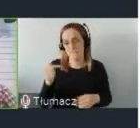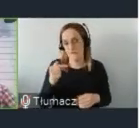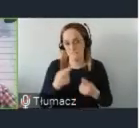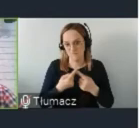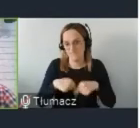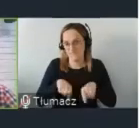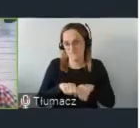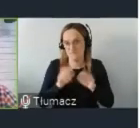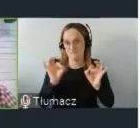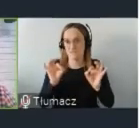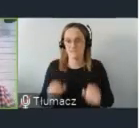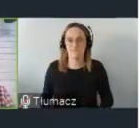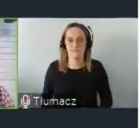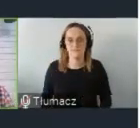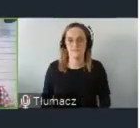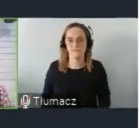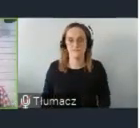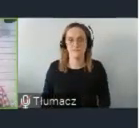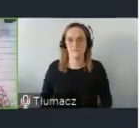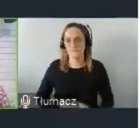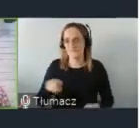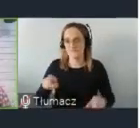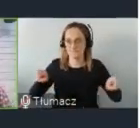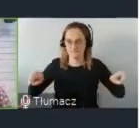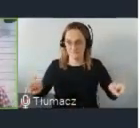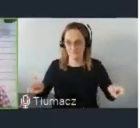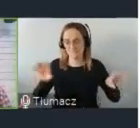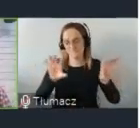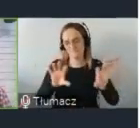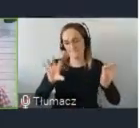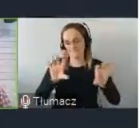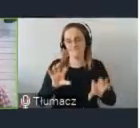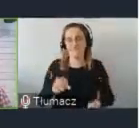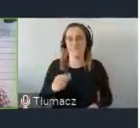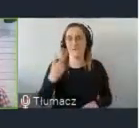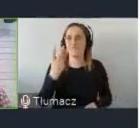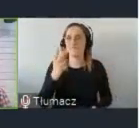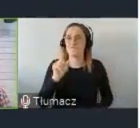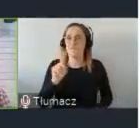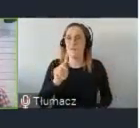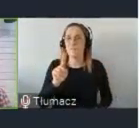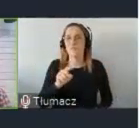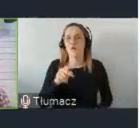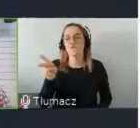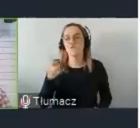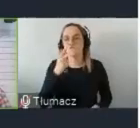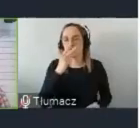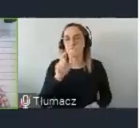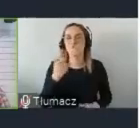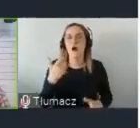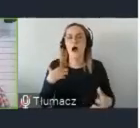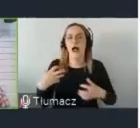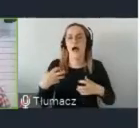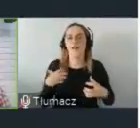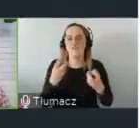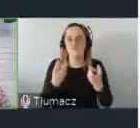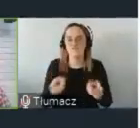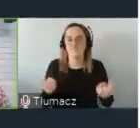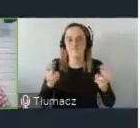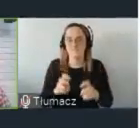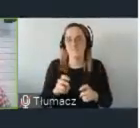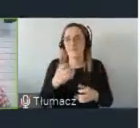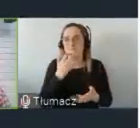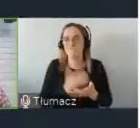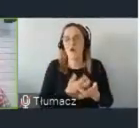zadziałać. Rozsiądźcie się wygodnie w fotelach na 2 minutki i zobaczcie, co artysta stworzył,